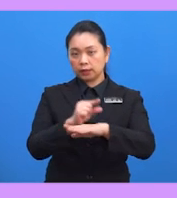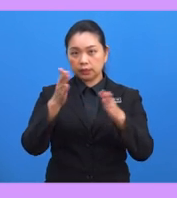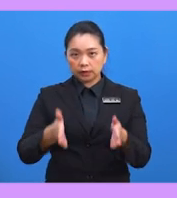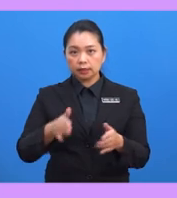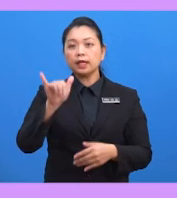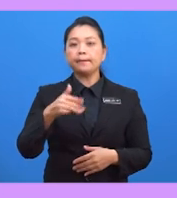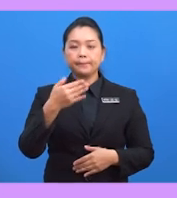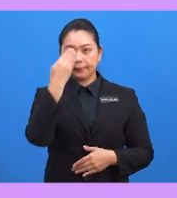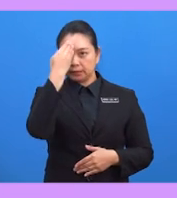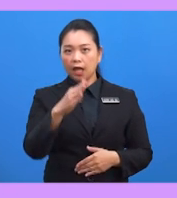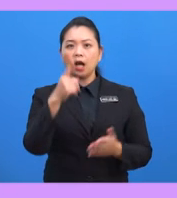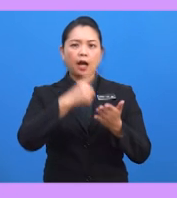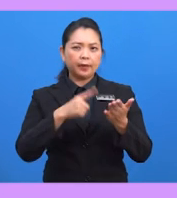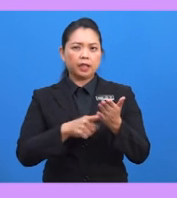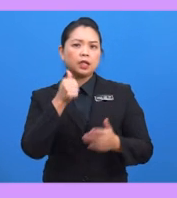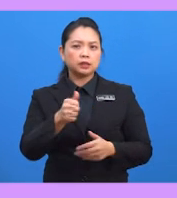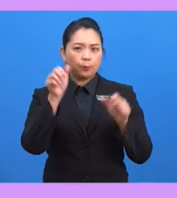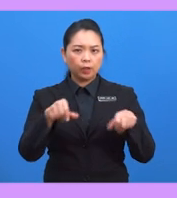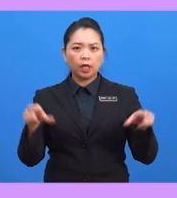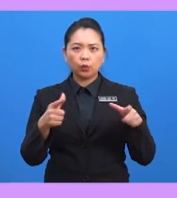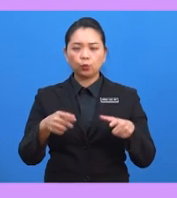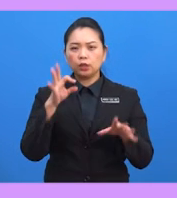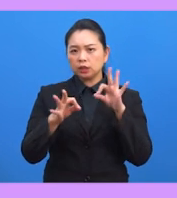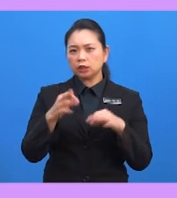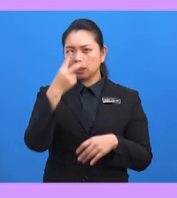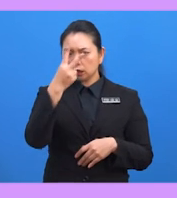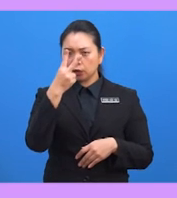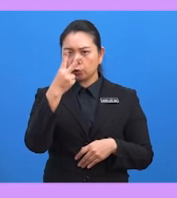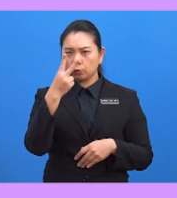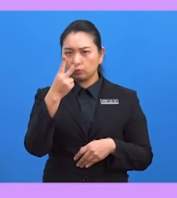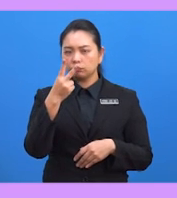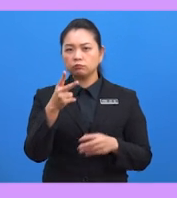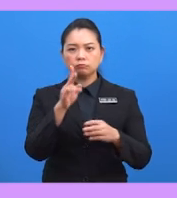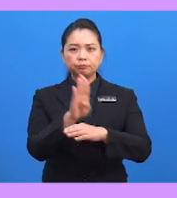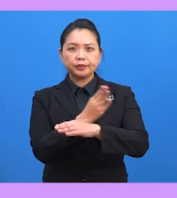lakukan sebagai isi rumah jika melihat para peniaga menaikkan harga ayam?